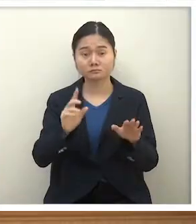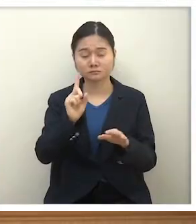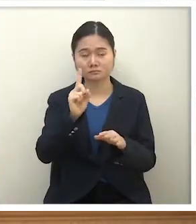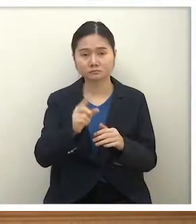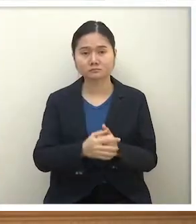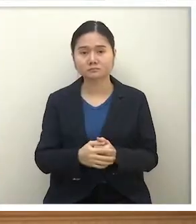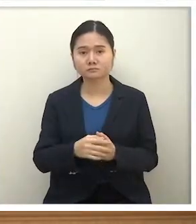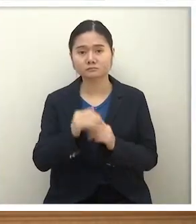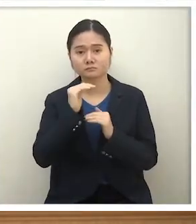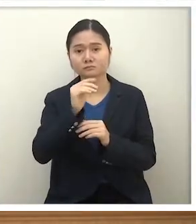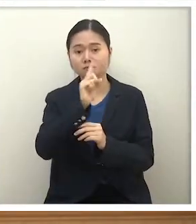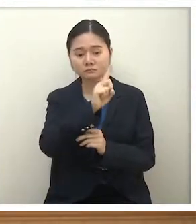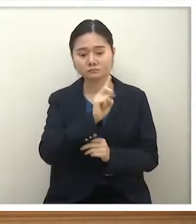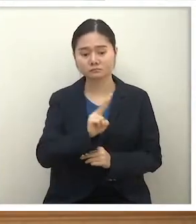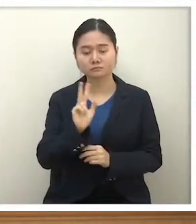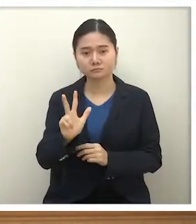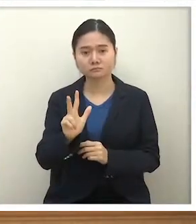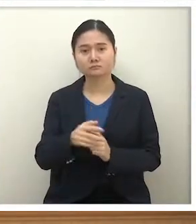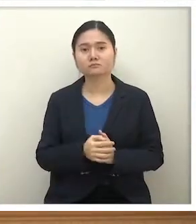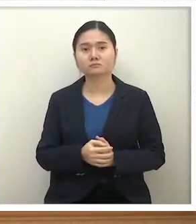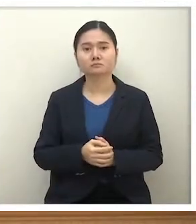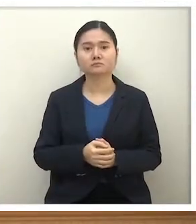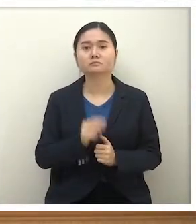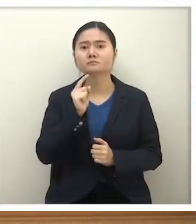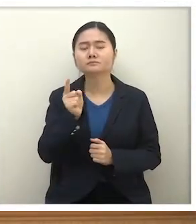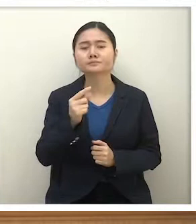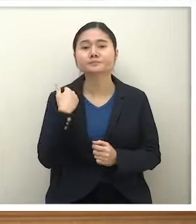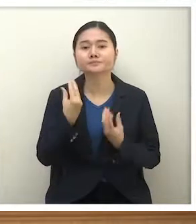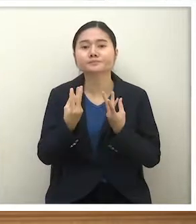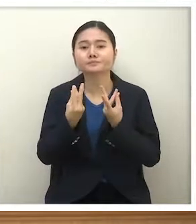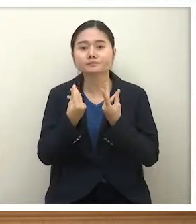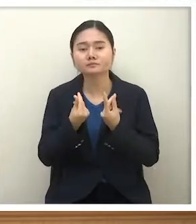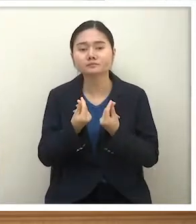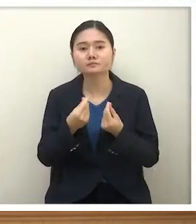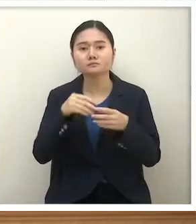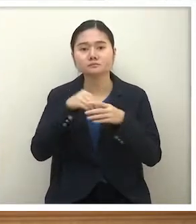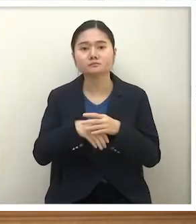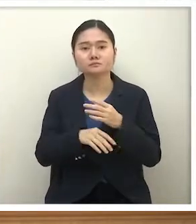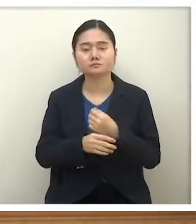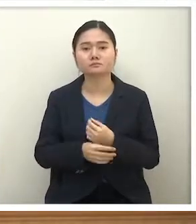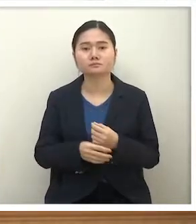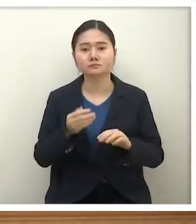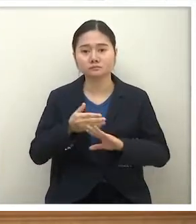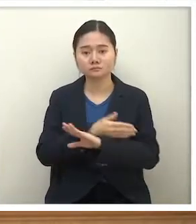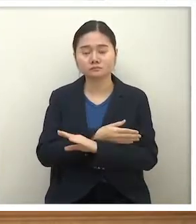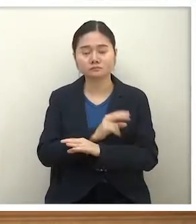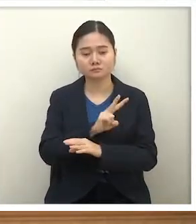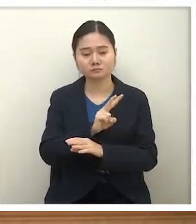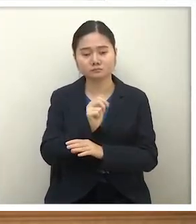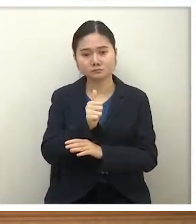เราควรจะกำหนด1 2 3แบบนี้จริงๆแล้วจะมีรายละเอียดอยู่แถวๆก่อนไป2ก็